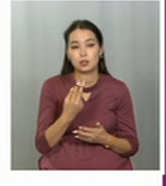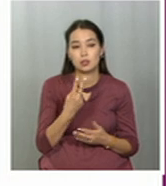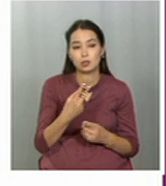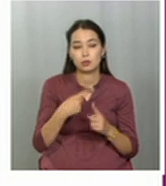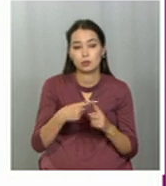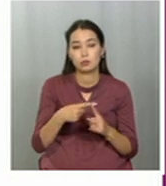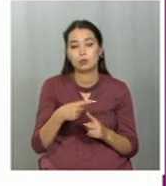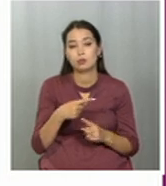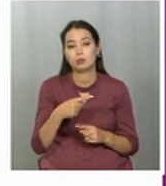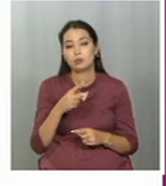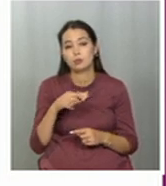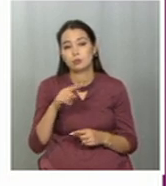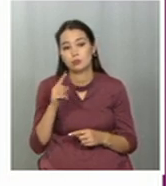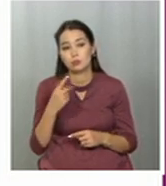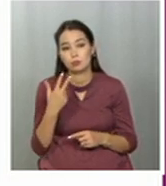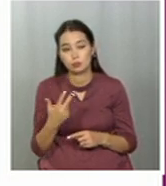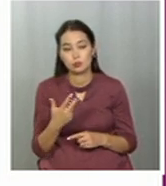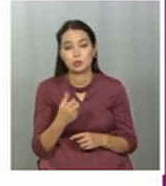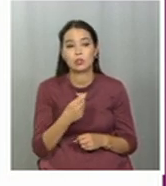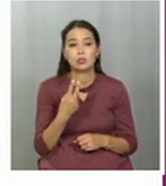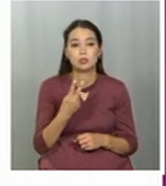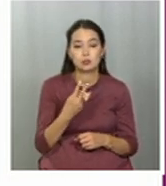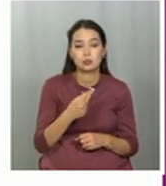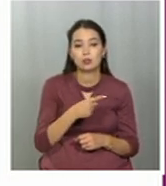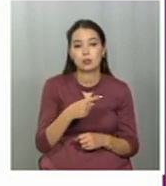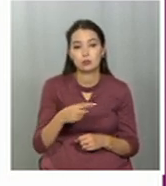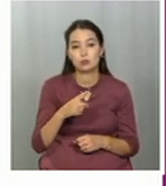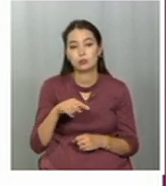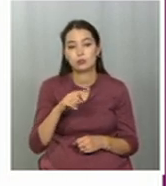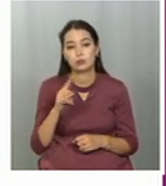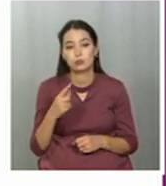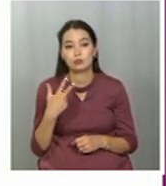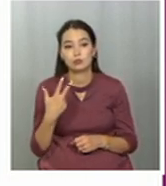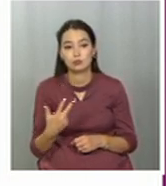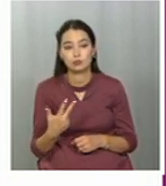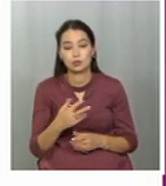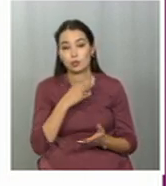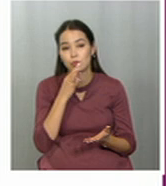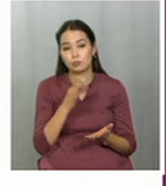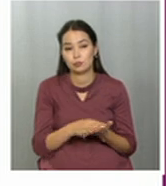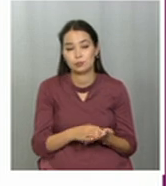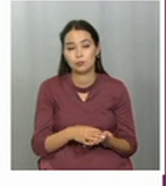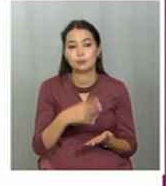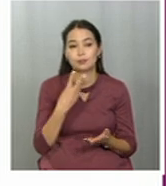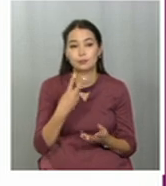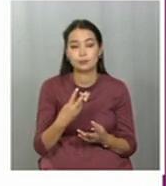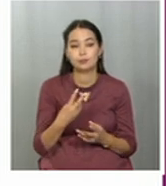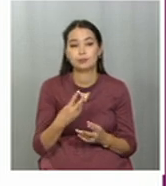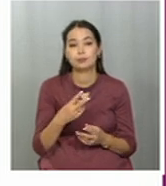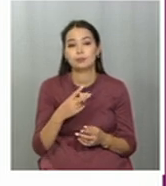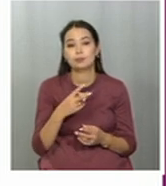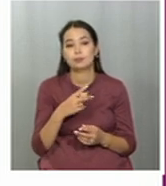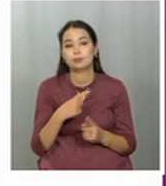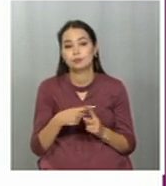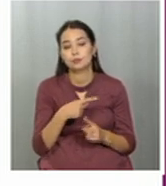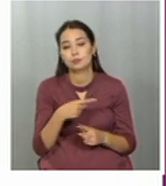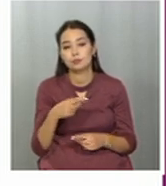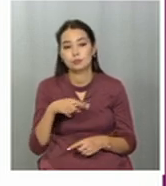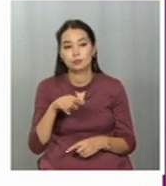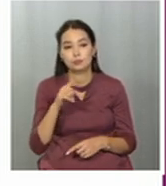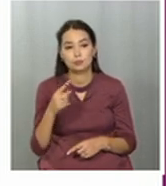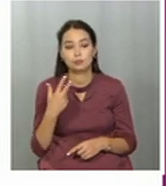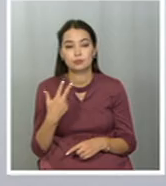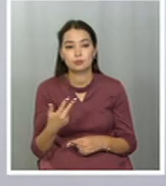асты 3, екінші мәні 2 азайтылған түбір асты 3. Жауабы 2 плюс минус түбір асты